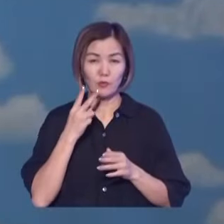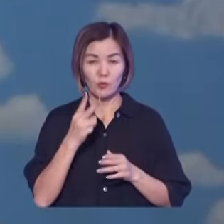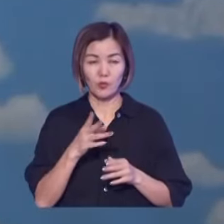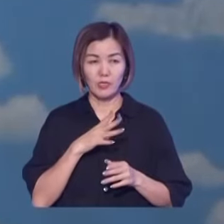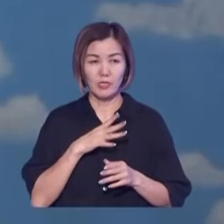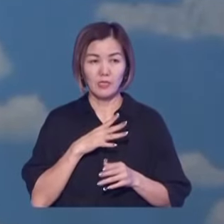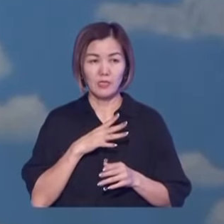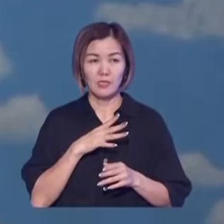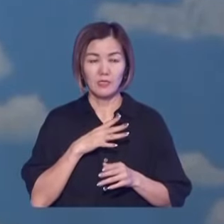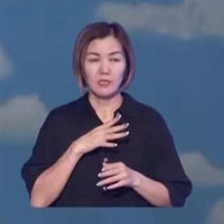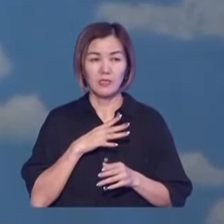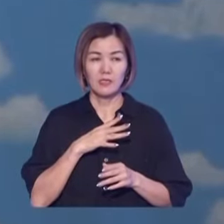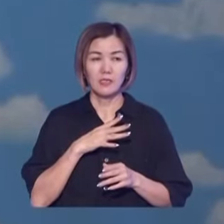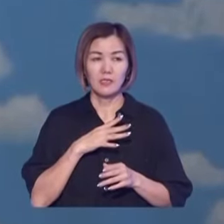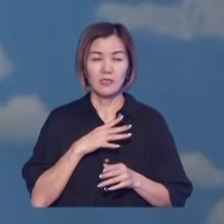көптеген дүниелер